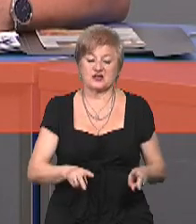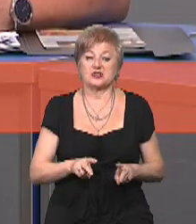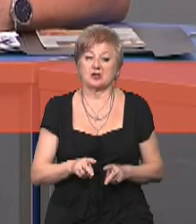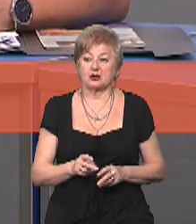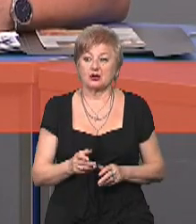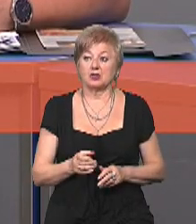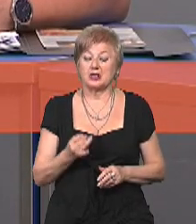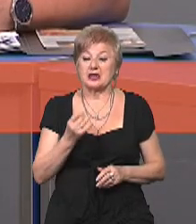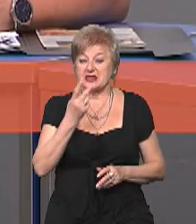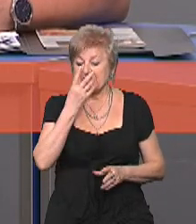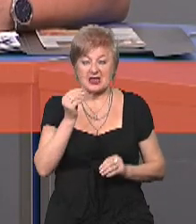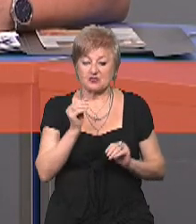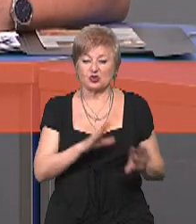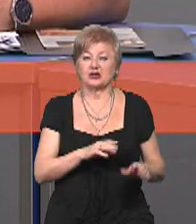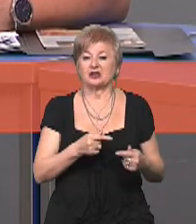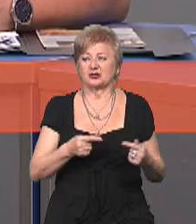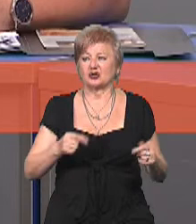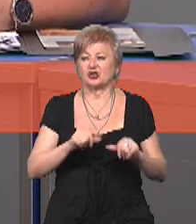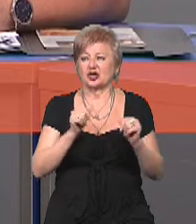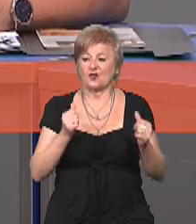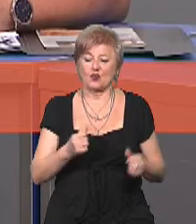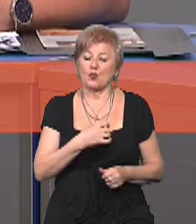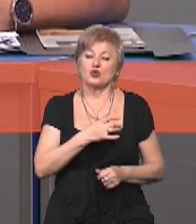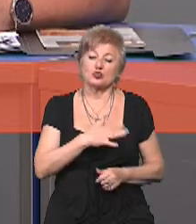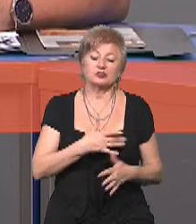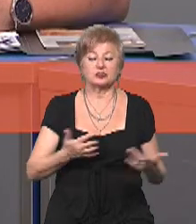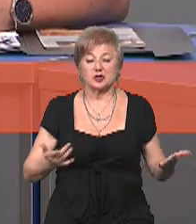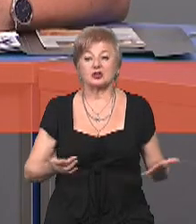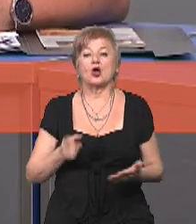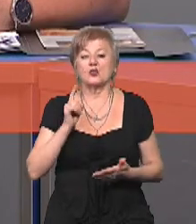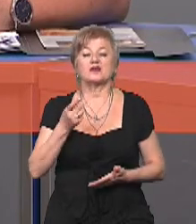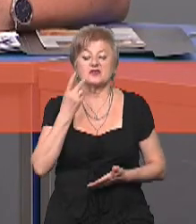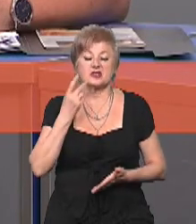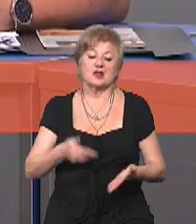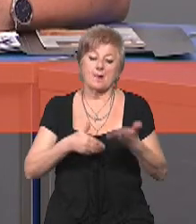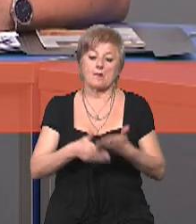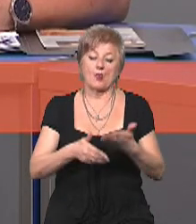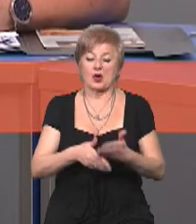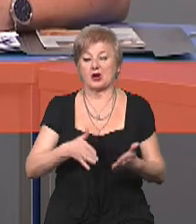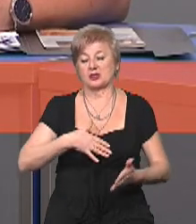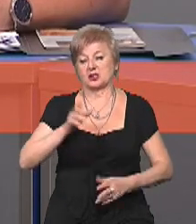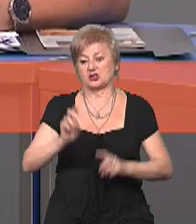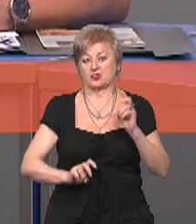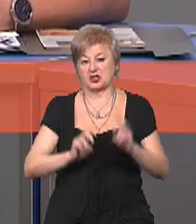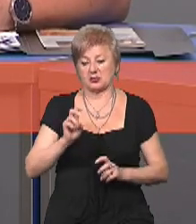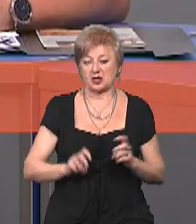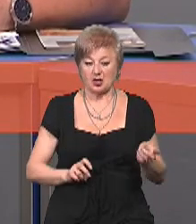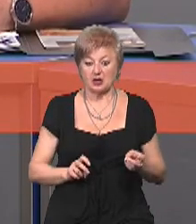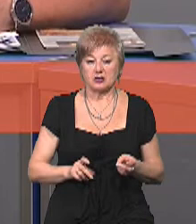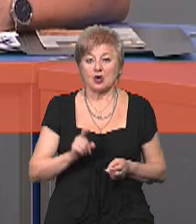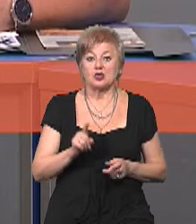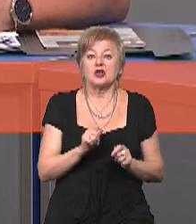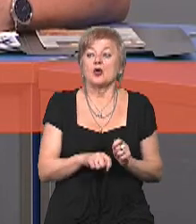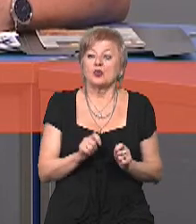специалисты. Несмотря ни на какую форму собственности, они всегда помогали нашим предприятиям. Регулятор